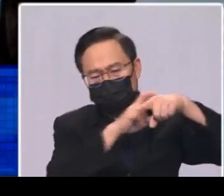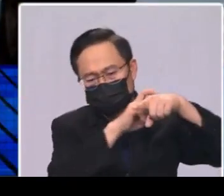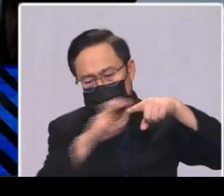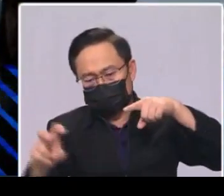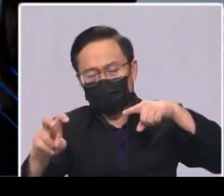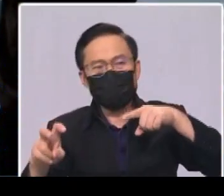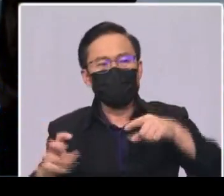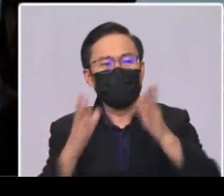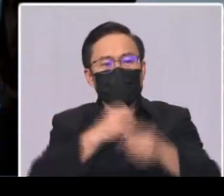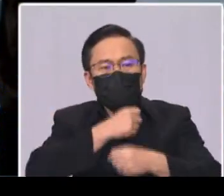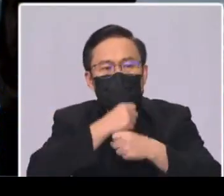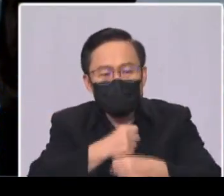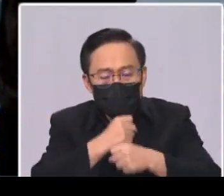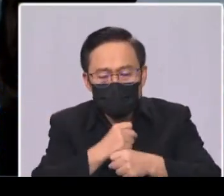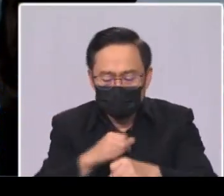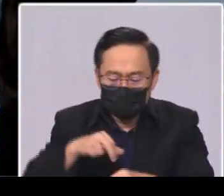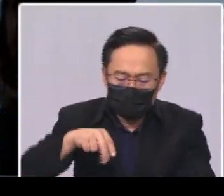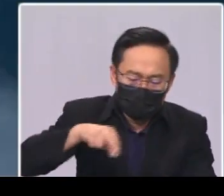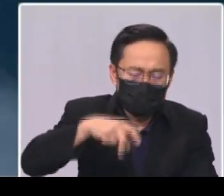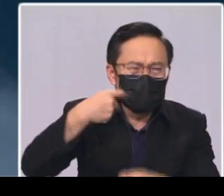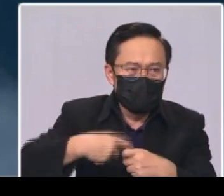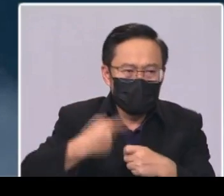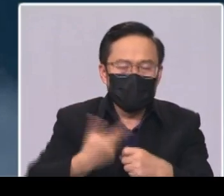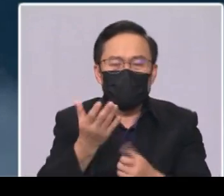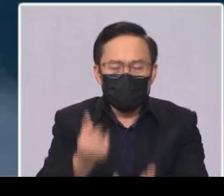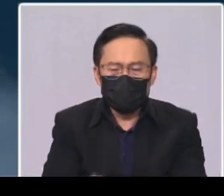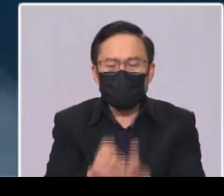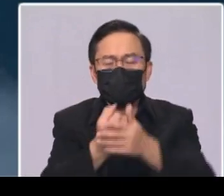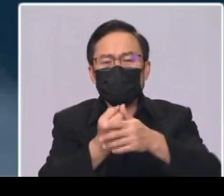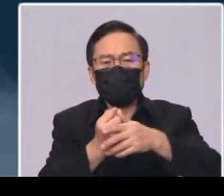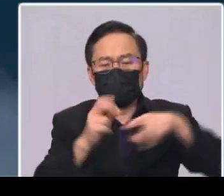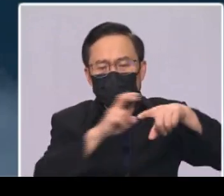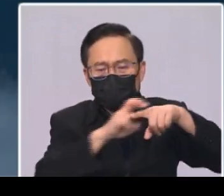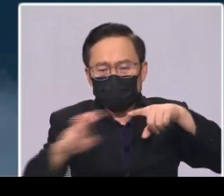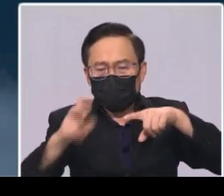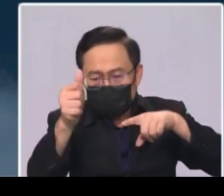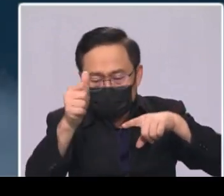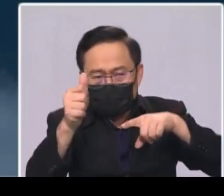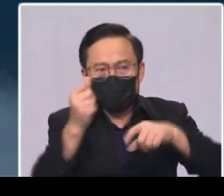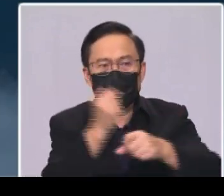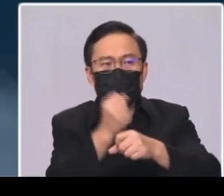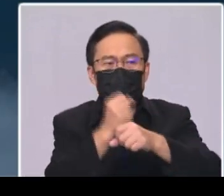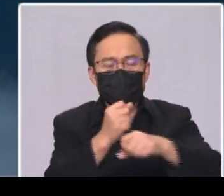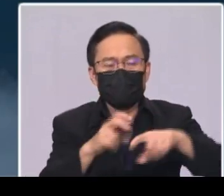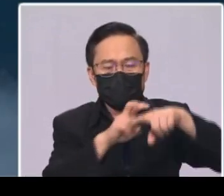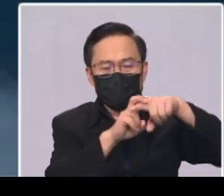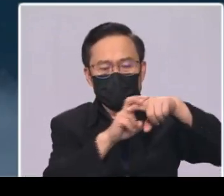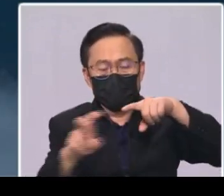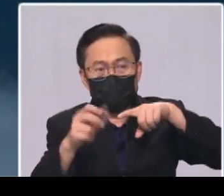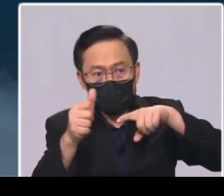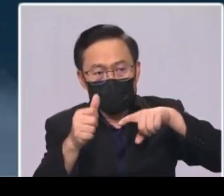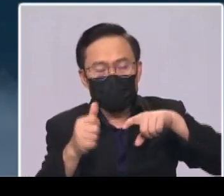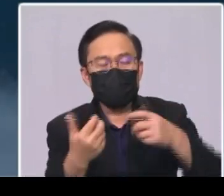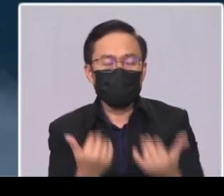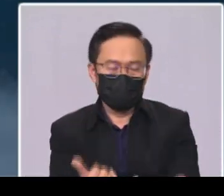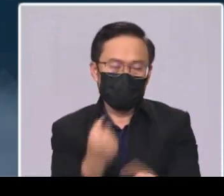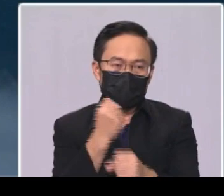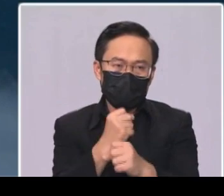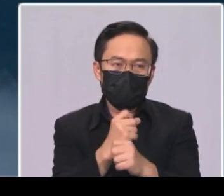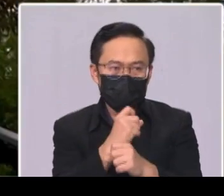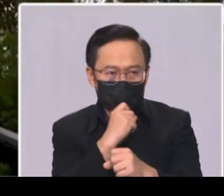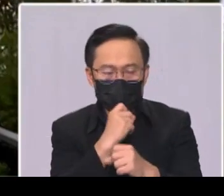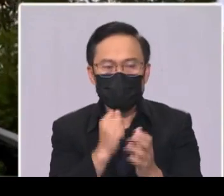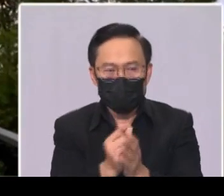เลยคือคนแก่ขึ้นไปได้มีเตาไฟฟ้านะกูผมนะตอนนี้เขากำลังก่อสร้างปรับปรุงทางเดินแล้วก็จะชมดูในเฟสที่